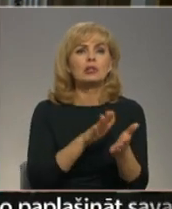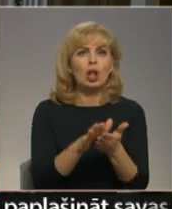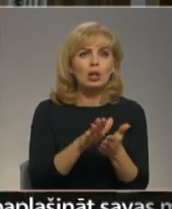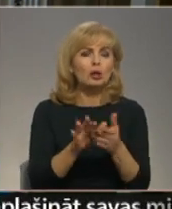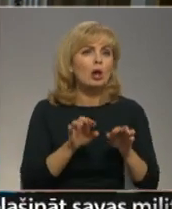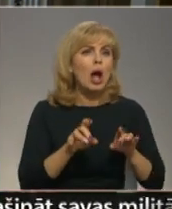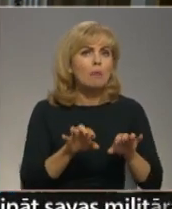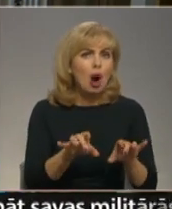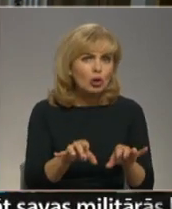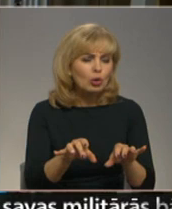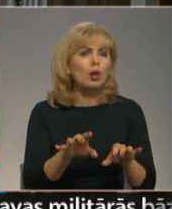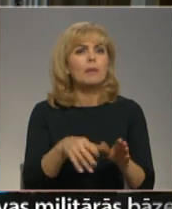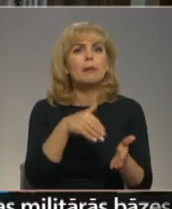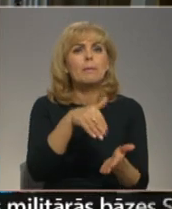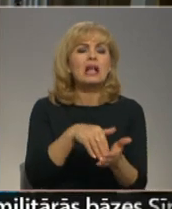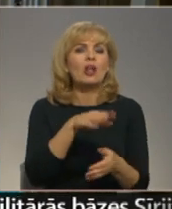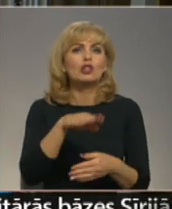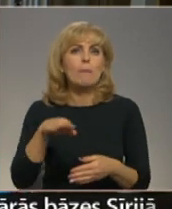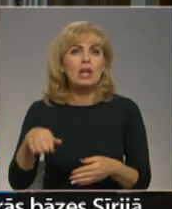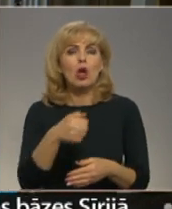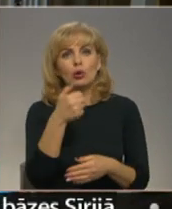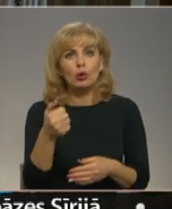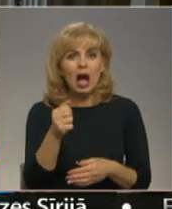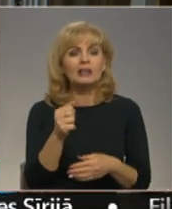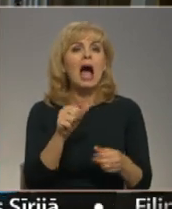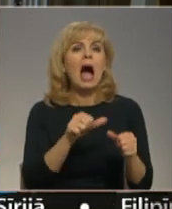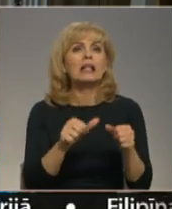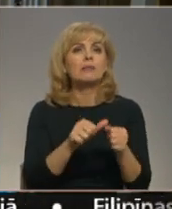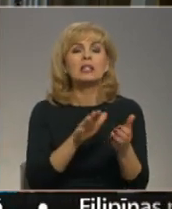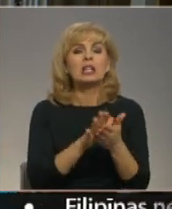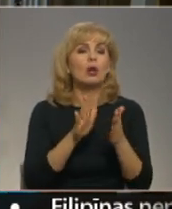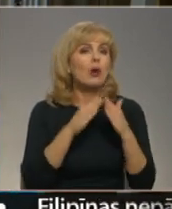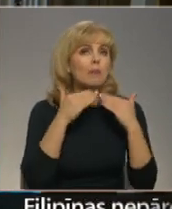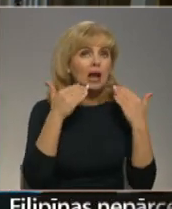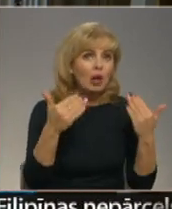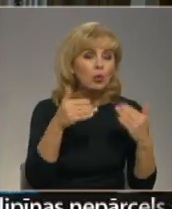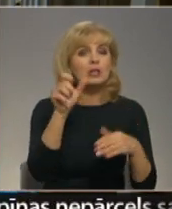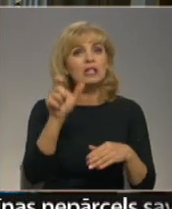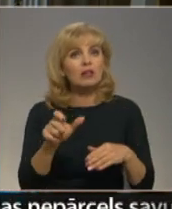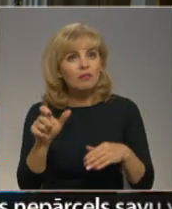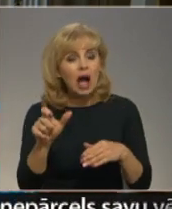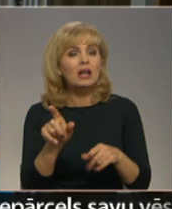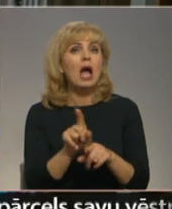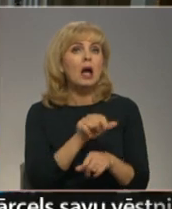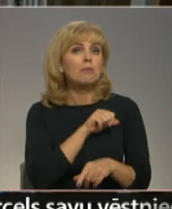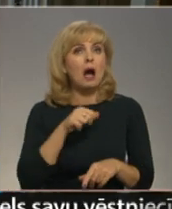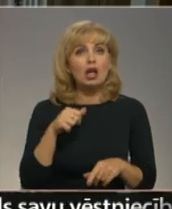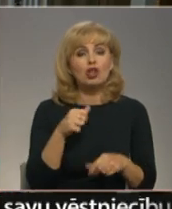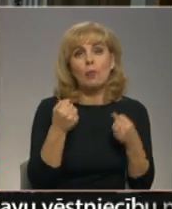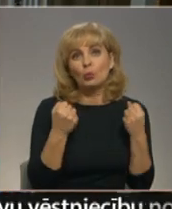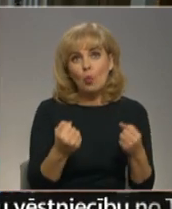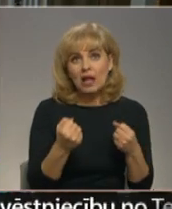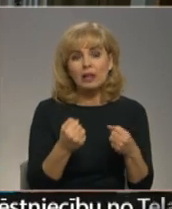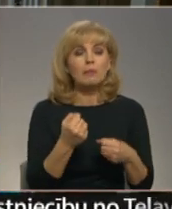ir pastāvējušas miljoniem gadu, bet tā kā mēs antibiotikas lietojam daudz par daudz, gan cilvēkiem, gan videi, mēs paši šo noturību